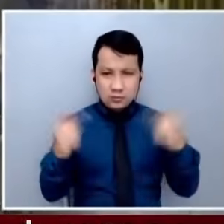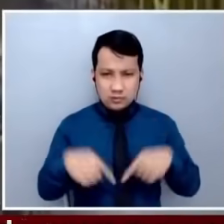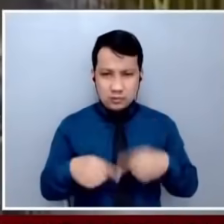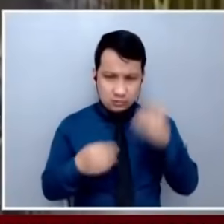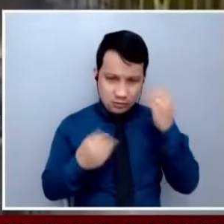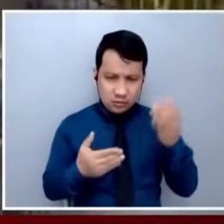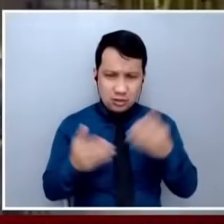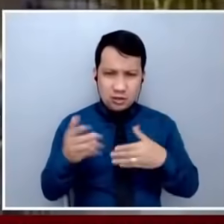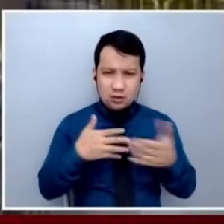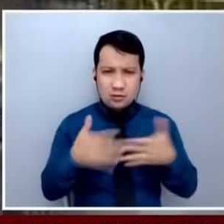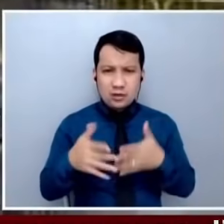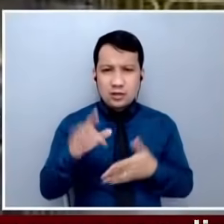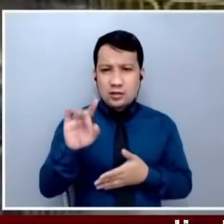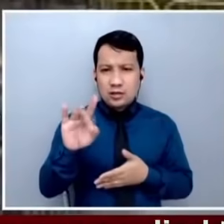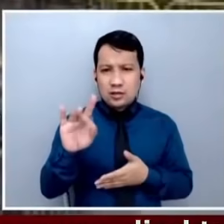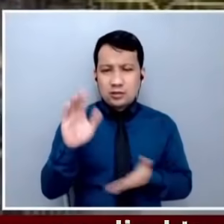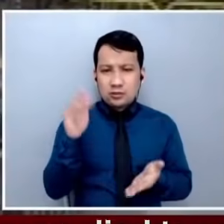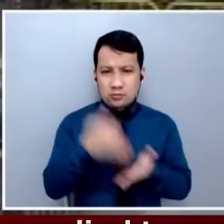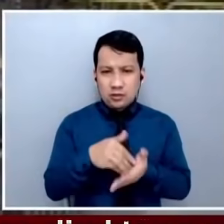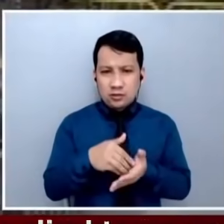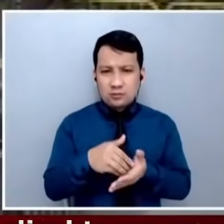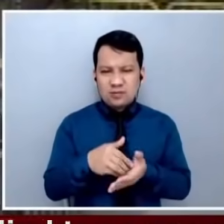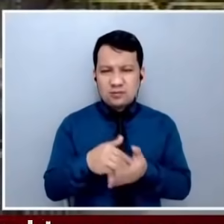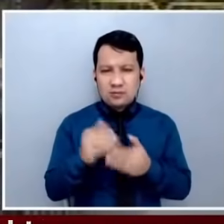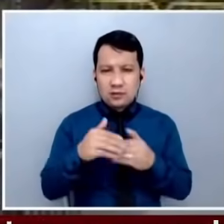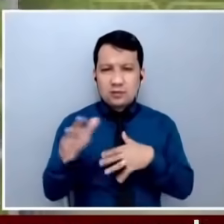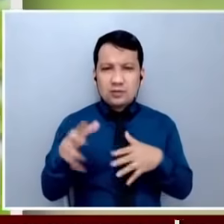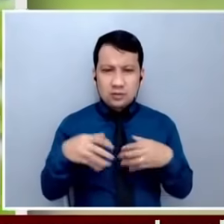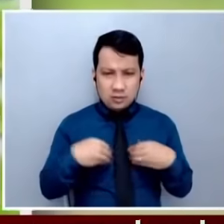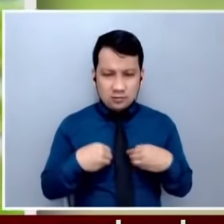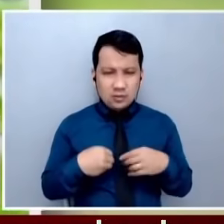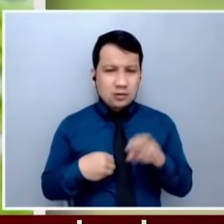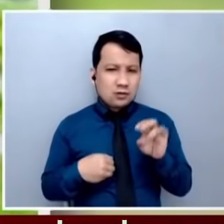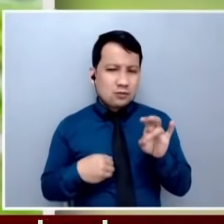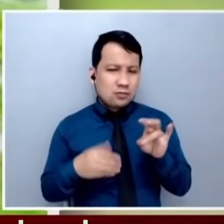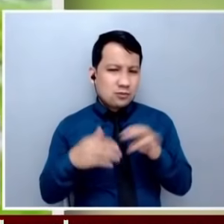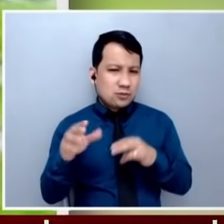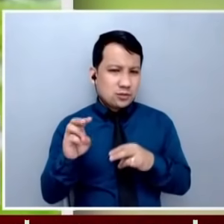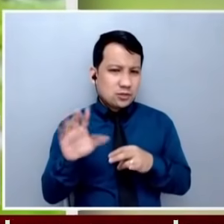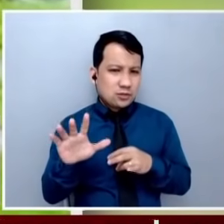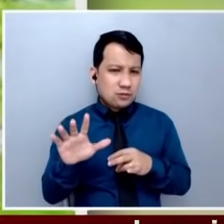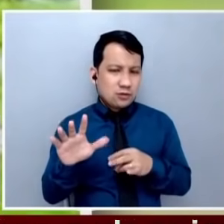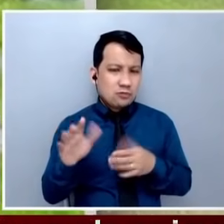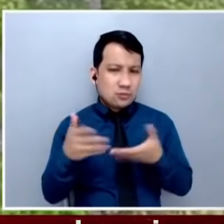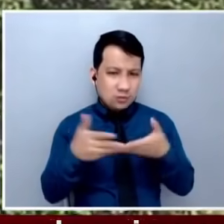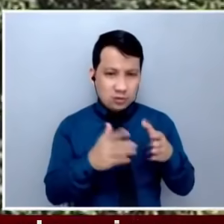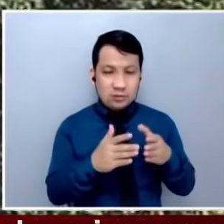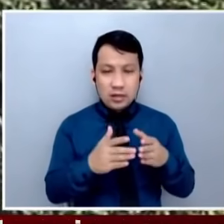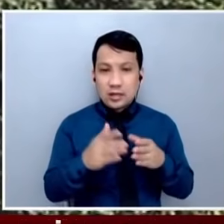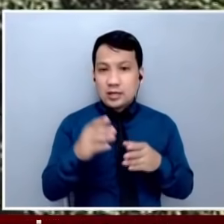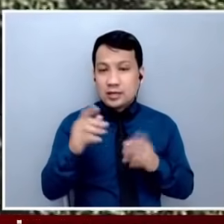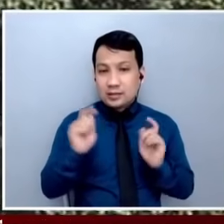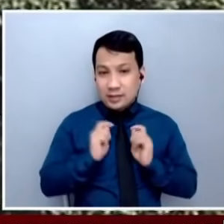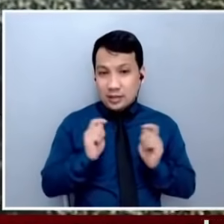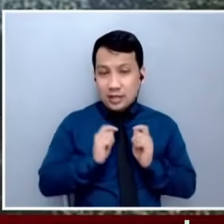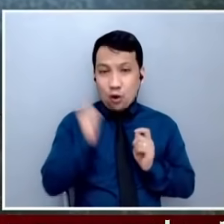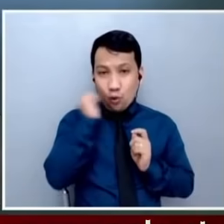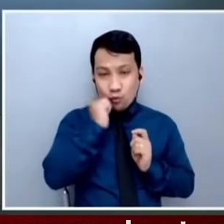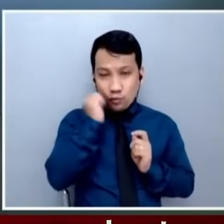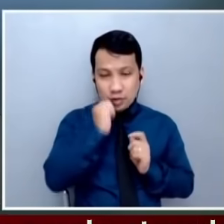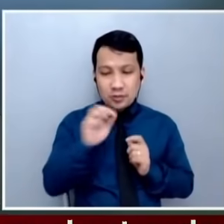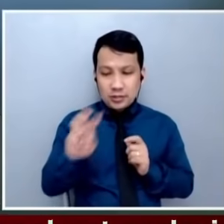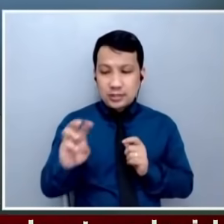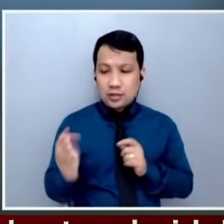bakunadong 18-65 taong gulang lang ang tatanggapin. Bukas na rin ang picnic grove sa Tagaytay araw-araw mula alas 6 ng